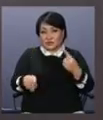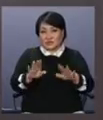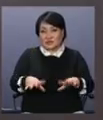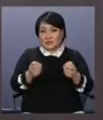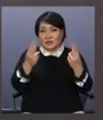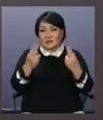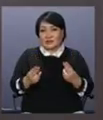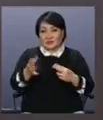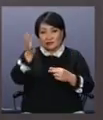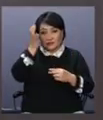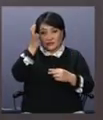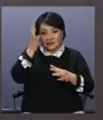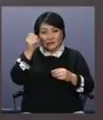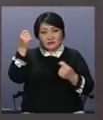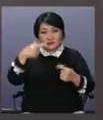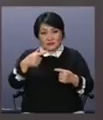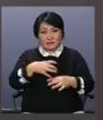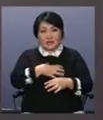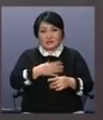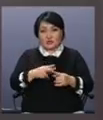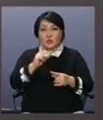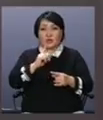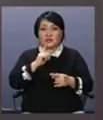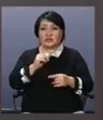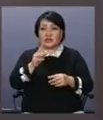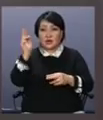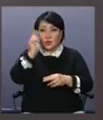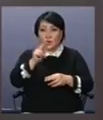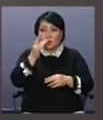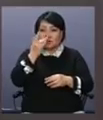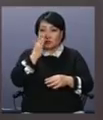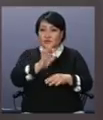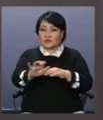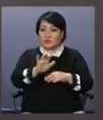біліктілігі де маңызды. Сондықтан оларды уақытша оқуға Жапонияға жіберуде қарастырылып жатыр.